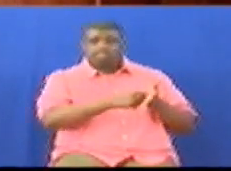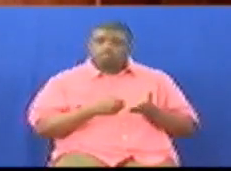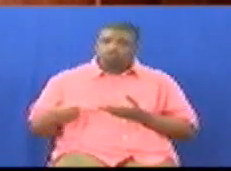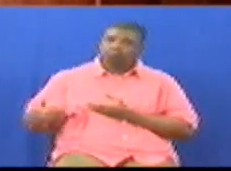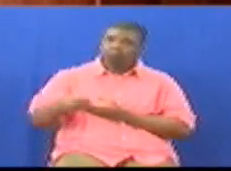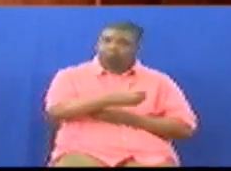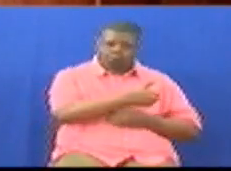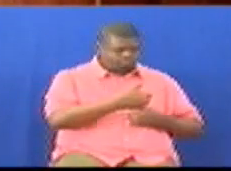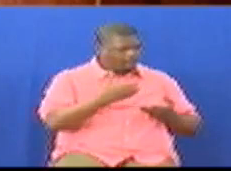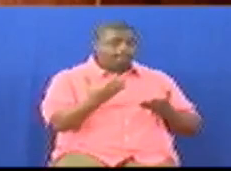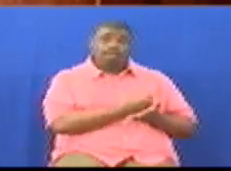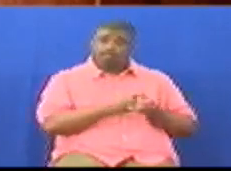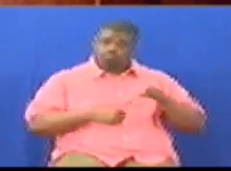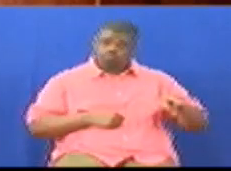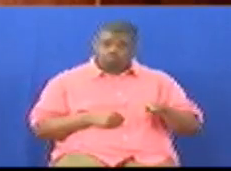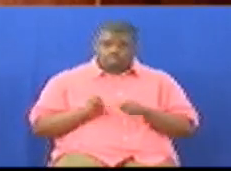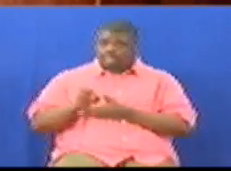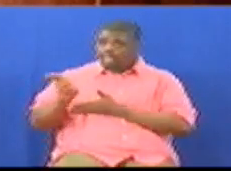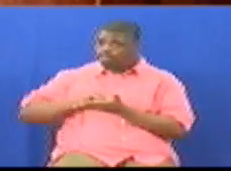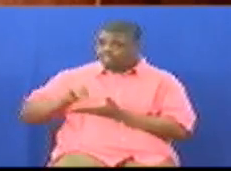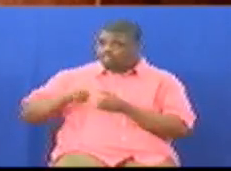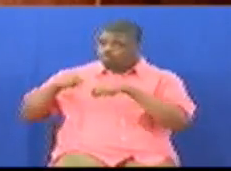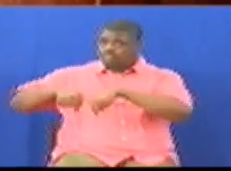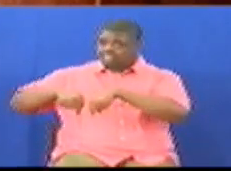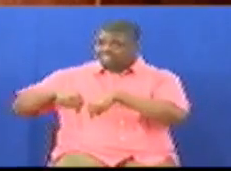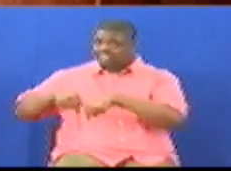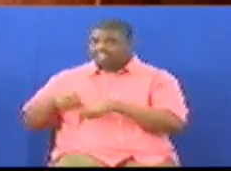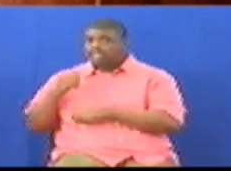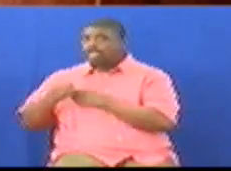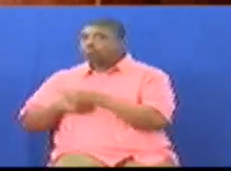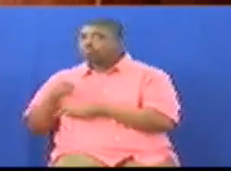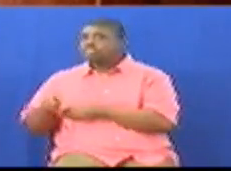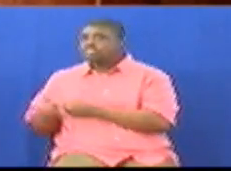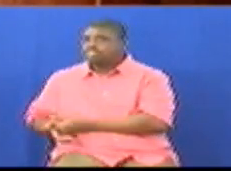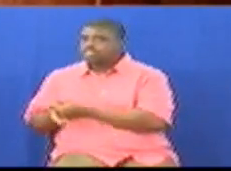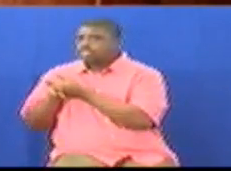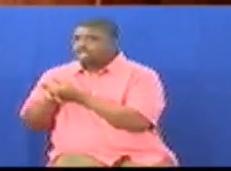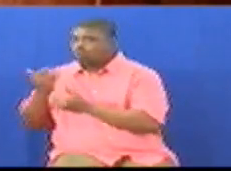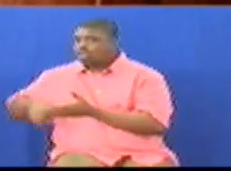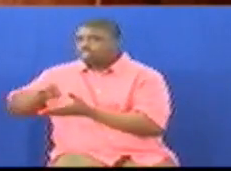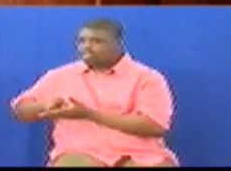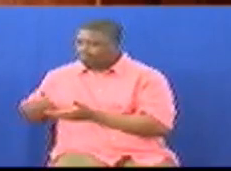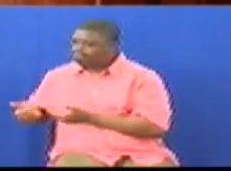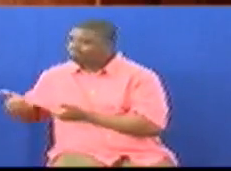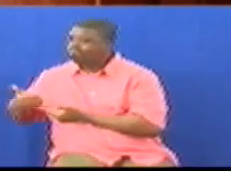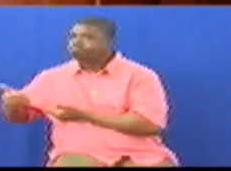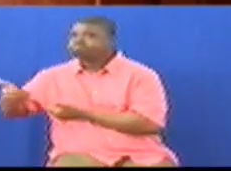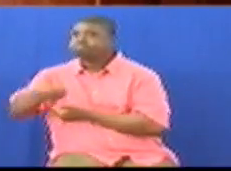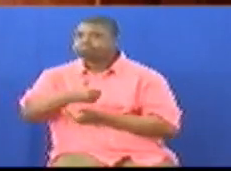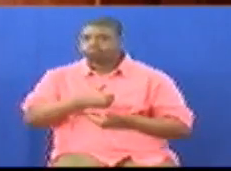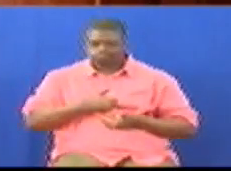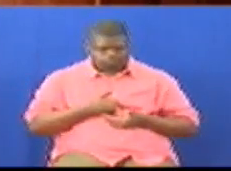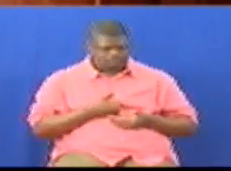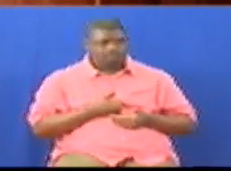7227 yani POS kwa halmashauri zote nchini, kwani hatua hii imesaidia kuongeza makusanyo. Utambuzi wa kamati umebaini kuwa hadi